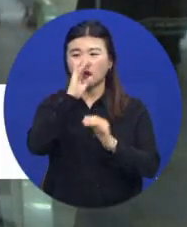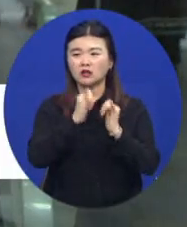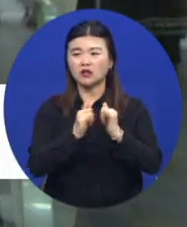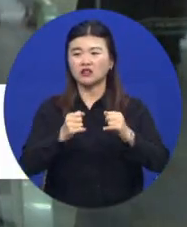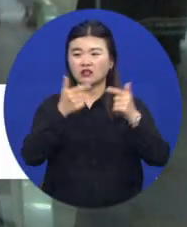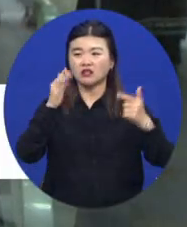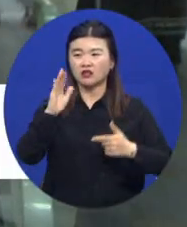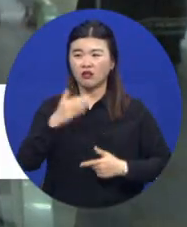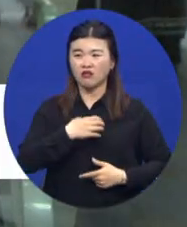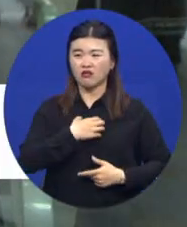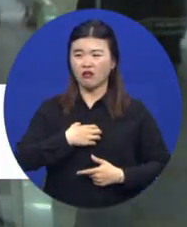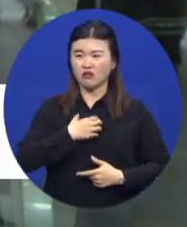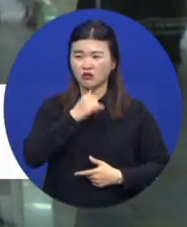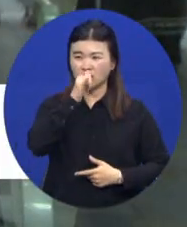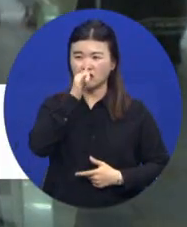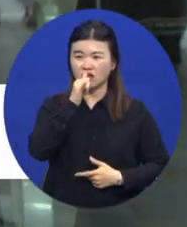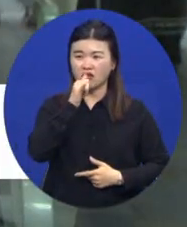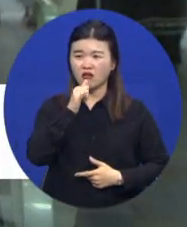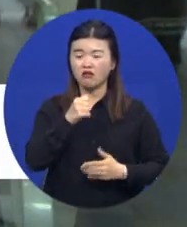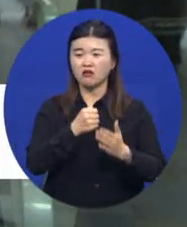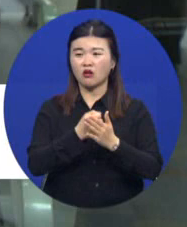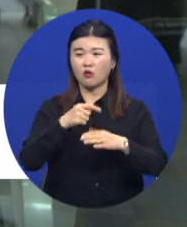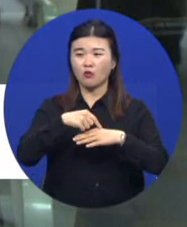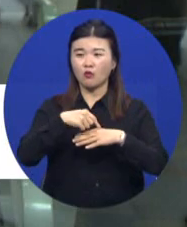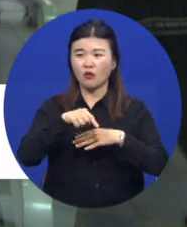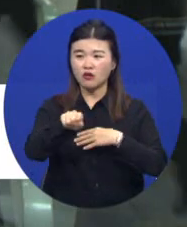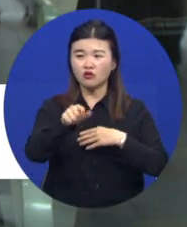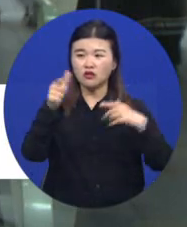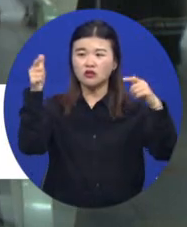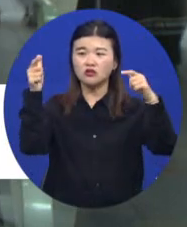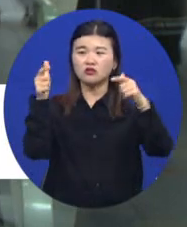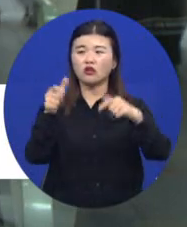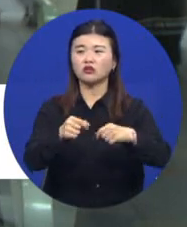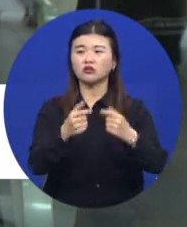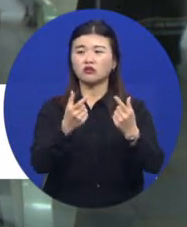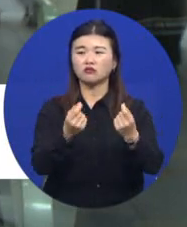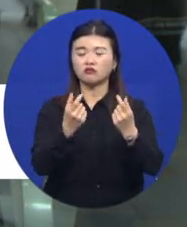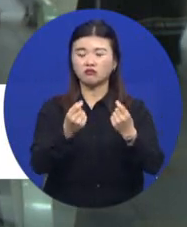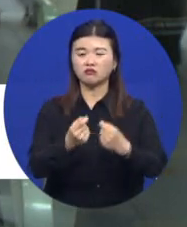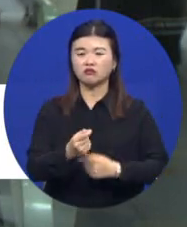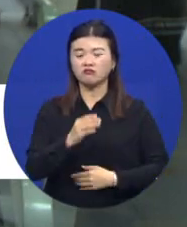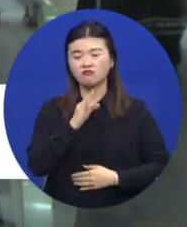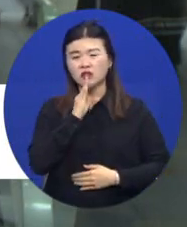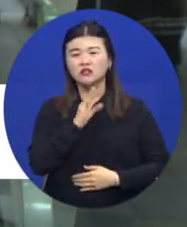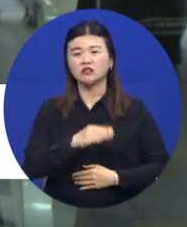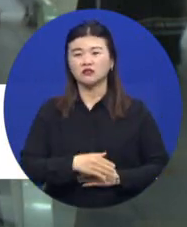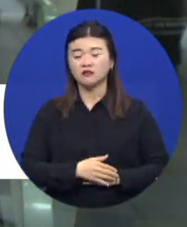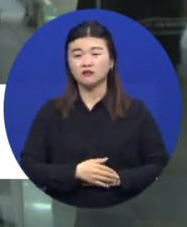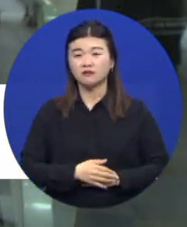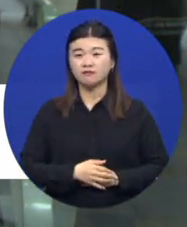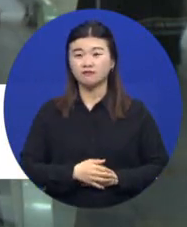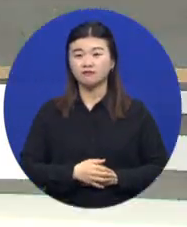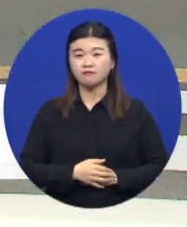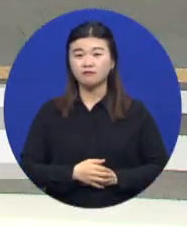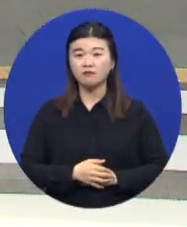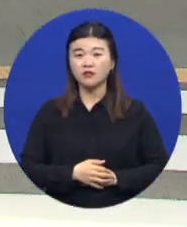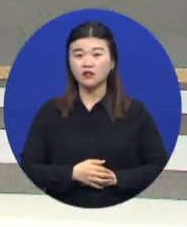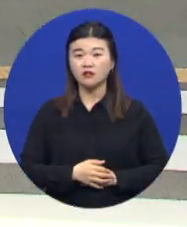해가지고 좀 걱정이 되는 건 있고 아무래도 확실히 매출이 좀 적어지는 건 맞는 것